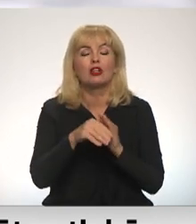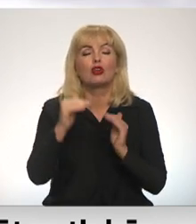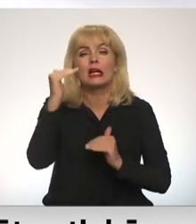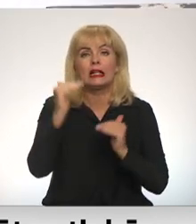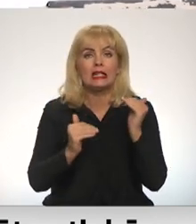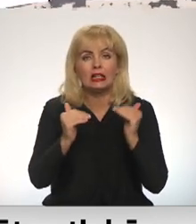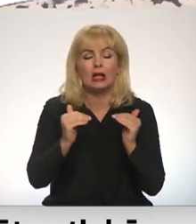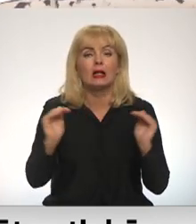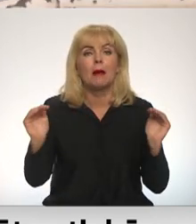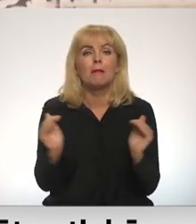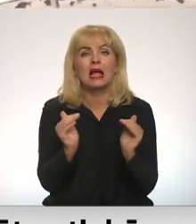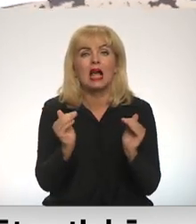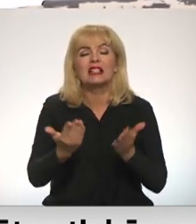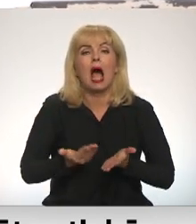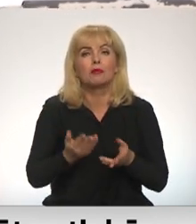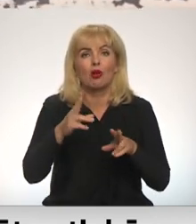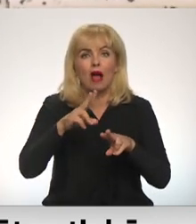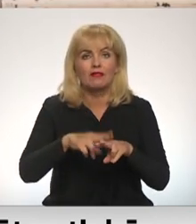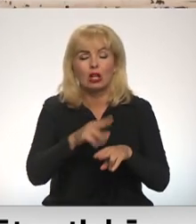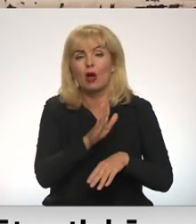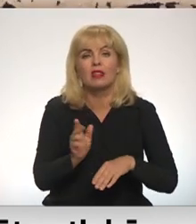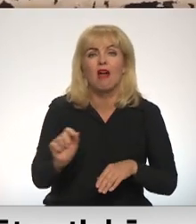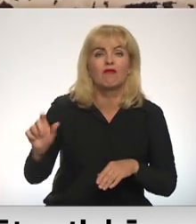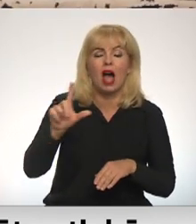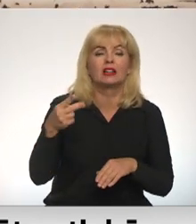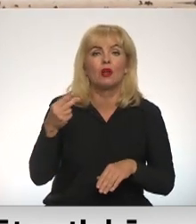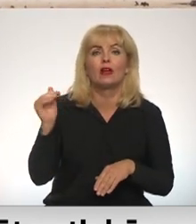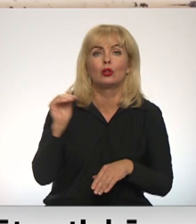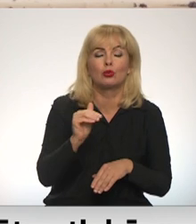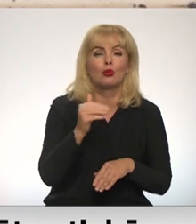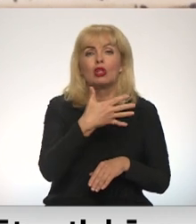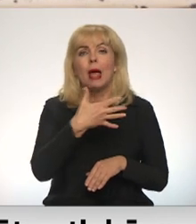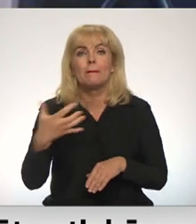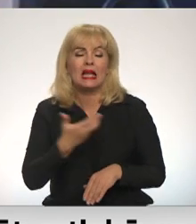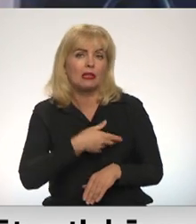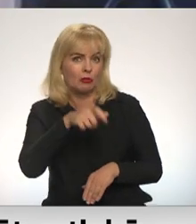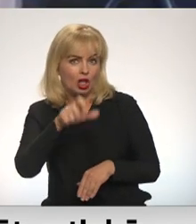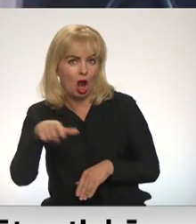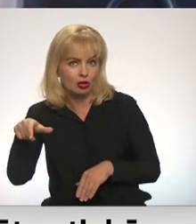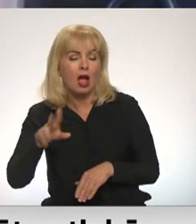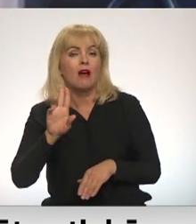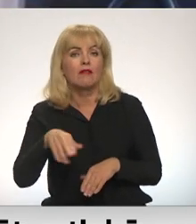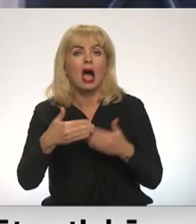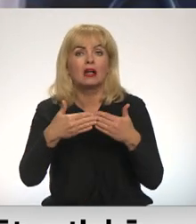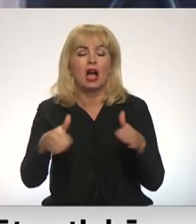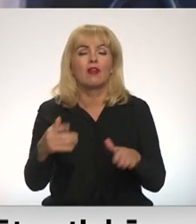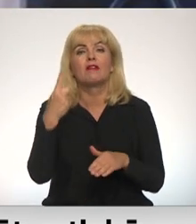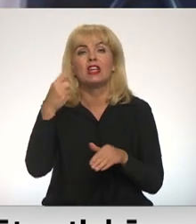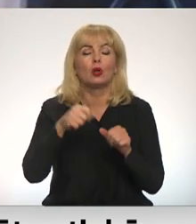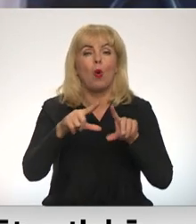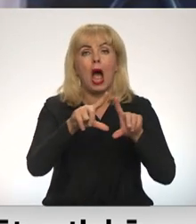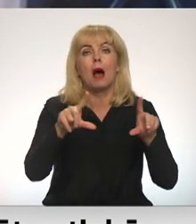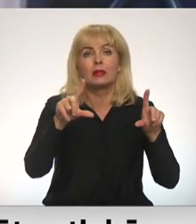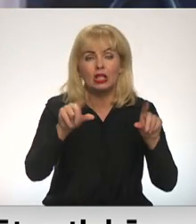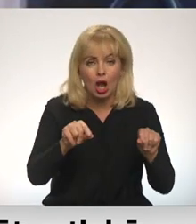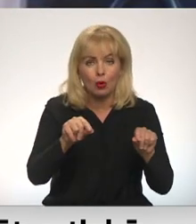ka nelielās apdzīvotās vietās ar ne vairāk kā 2500 iedzīvotājiem drīkst atvērt tikai 1 aptieku.